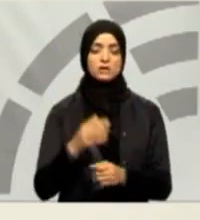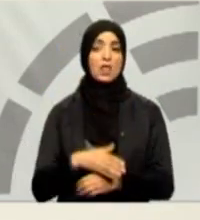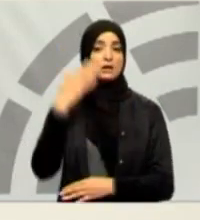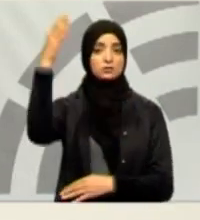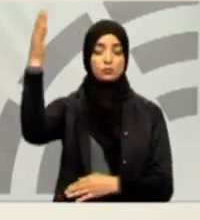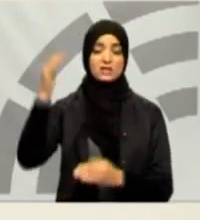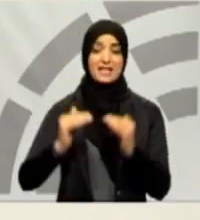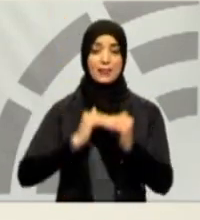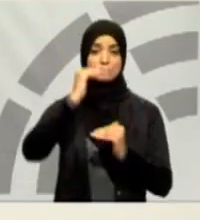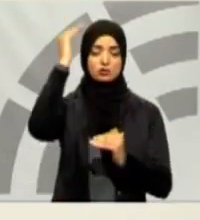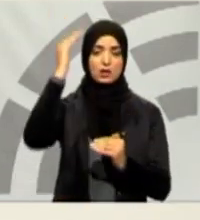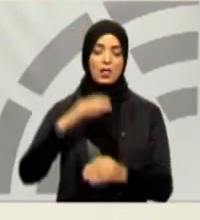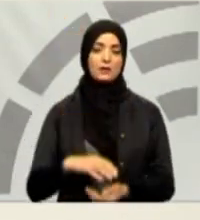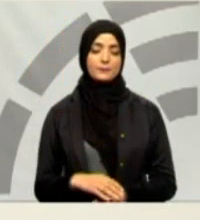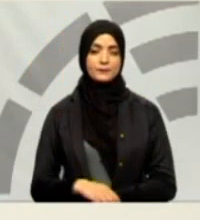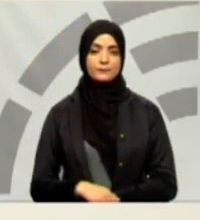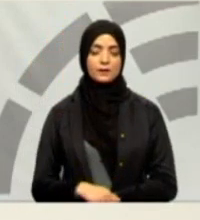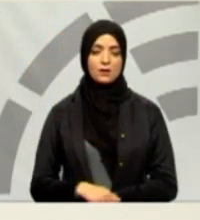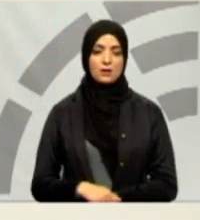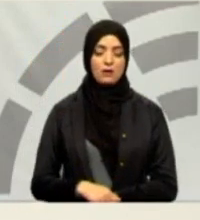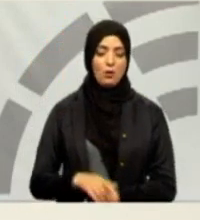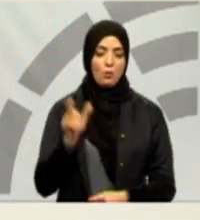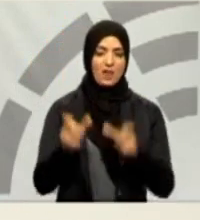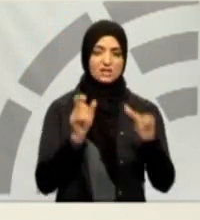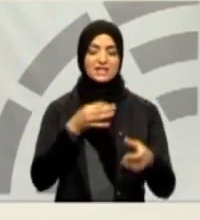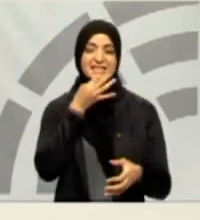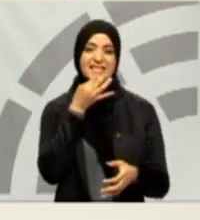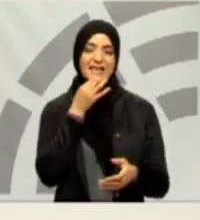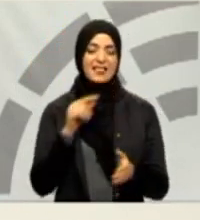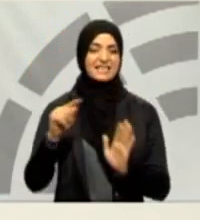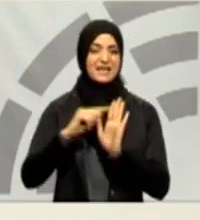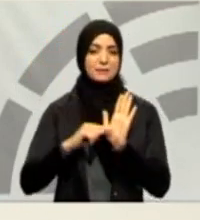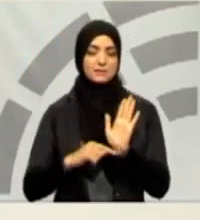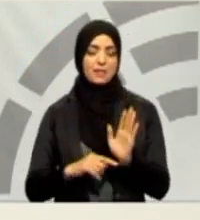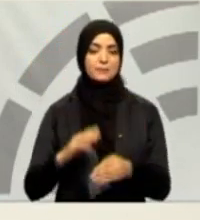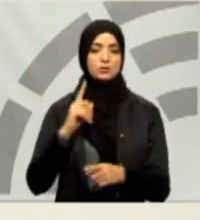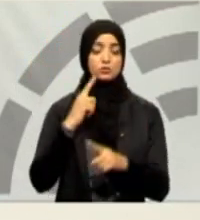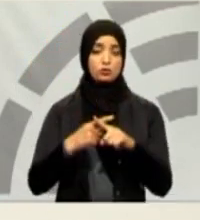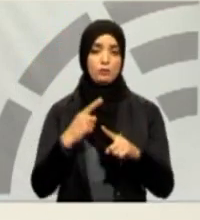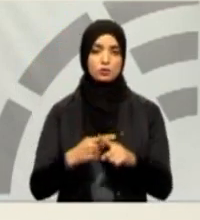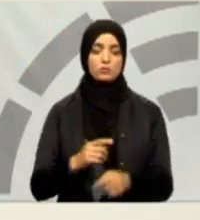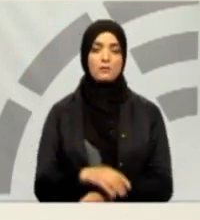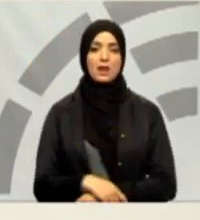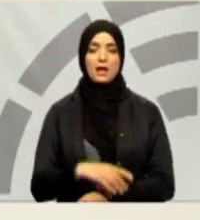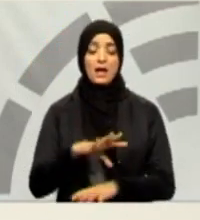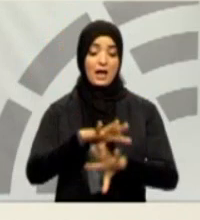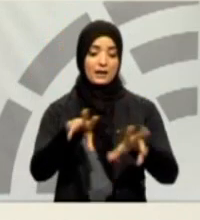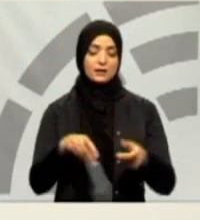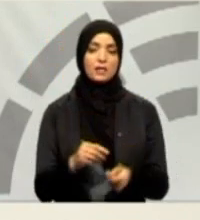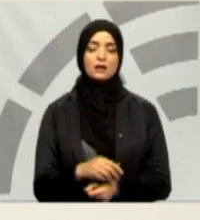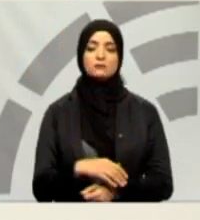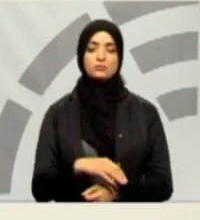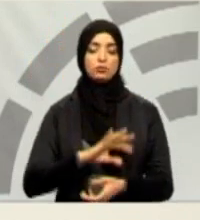بلادنا من الذين يتاجرون بامننا وحريتنا وحقنا في الحياه اهالينا الصابرين